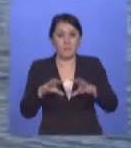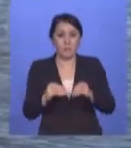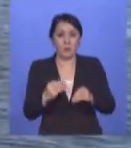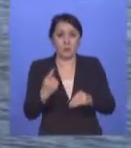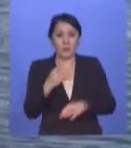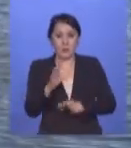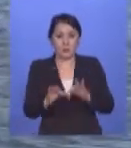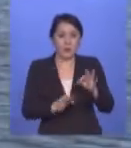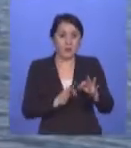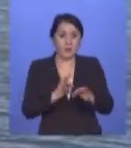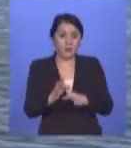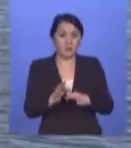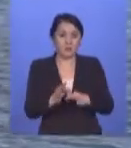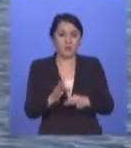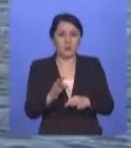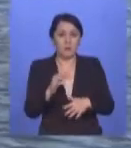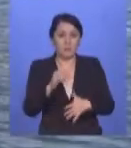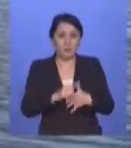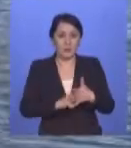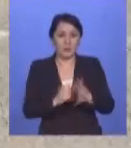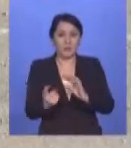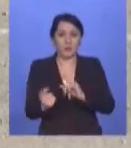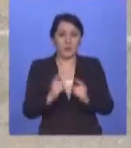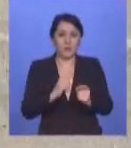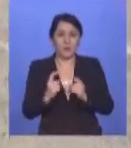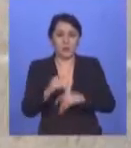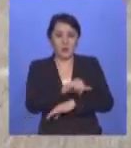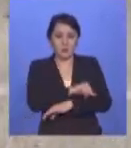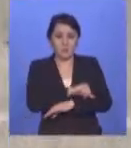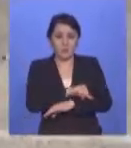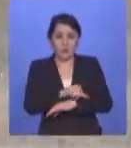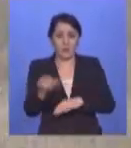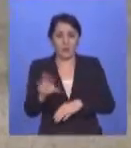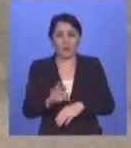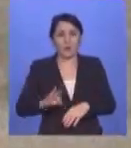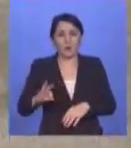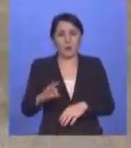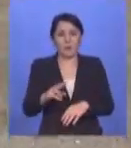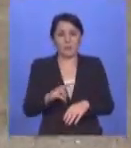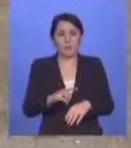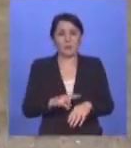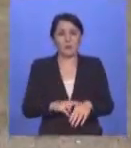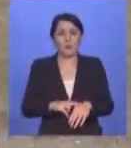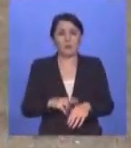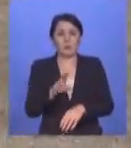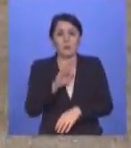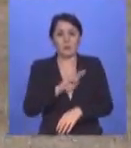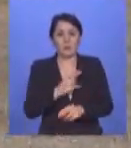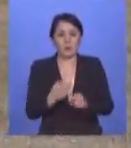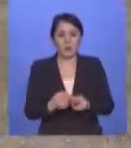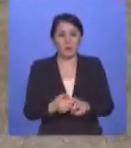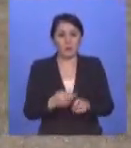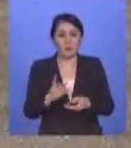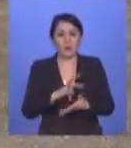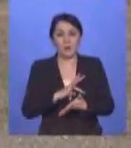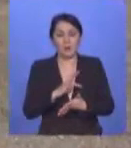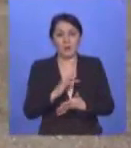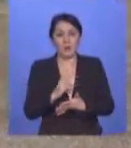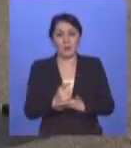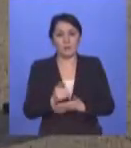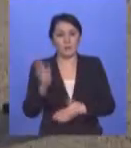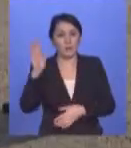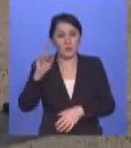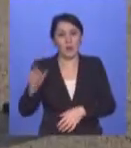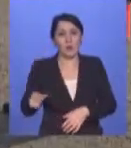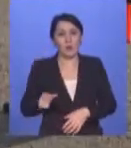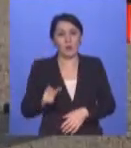тәулік бойы су тасқынының салдарымен күрессе, қала сыртындағы жолдарда облыстық патрульдік полиция батальонының қызметкерлері қауіпсіздікті